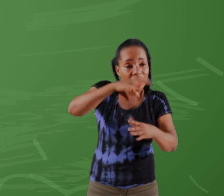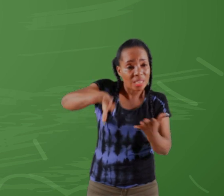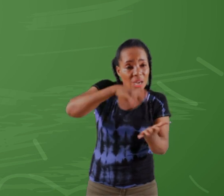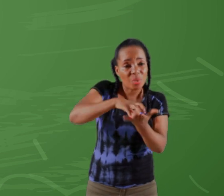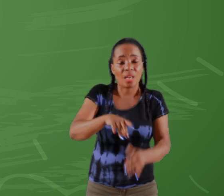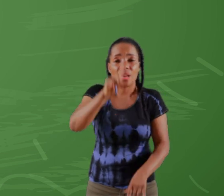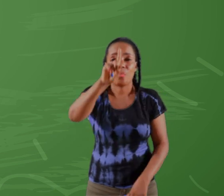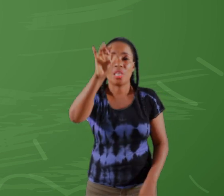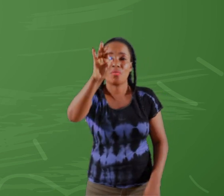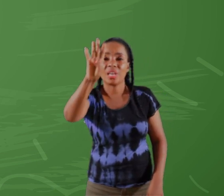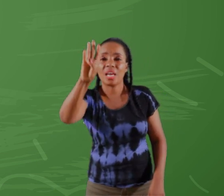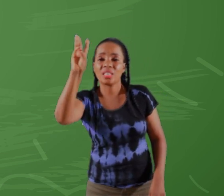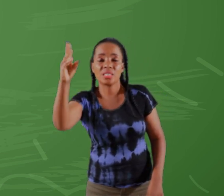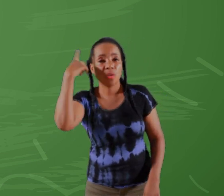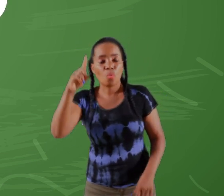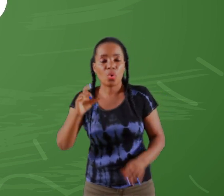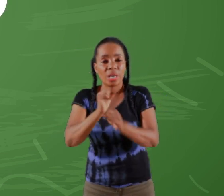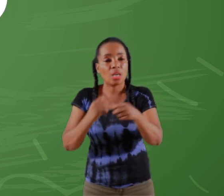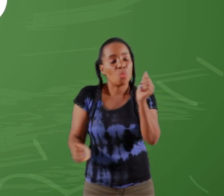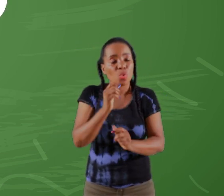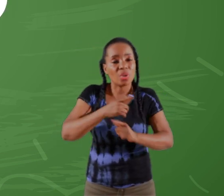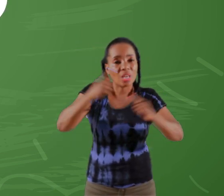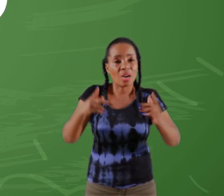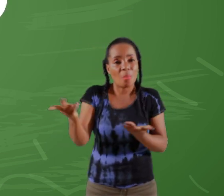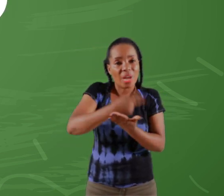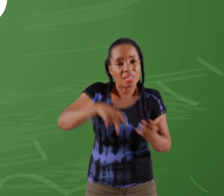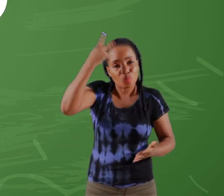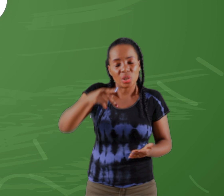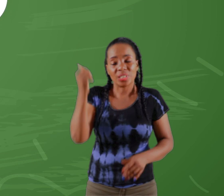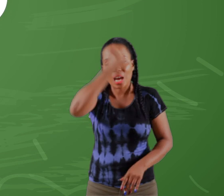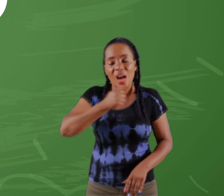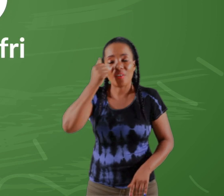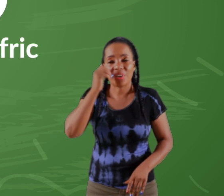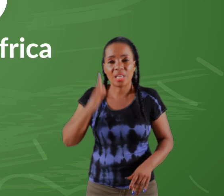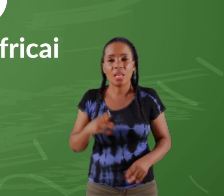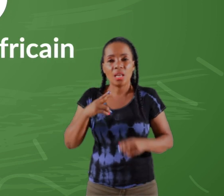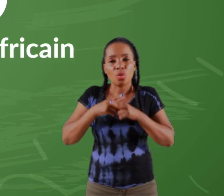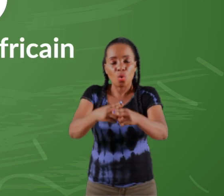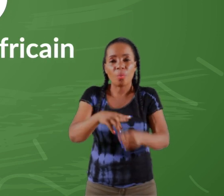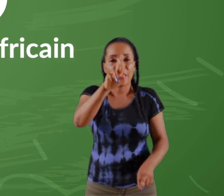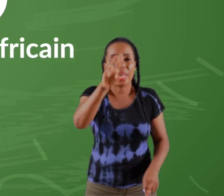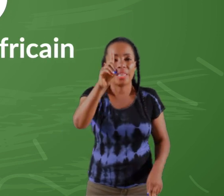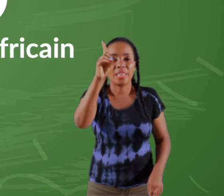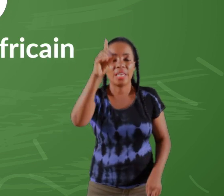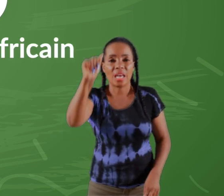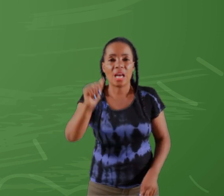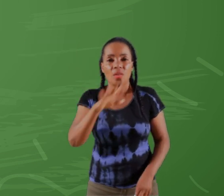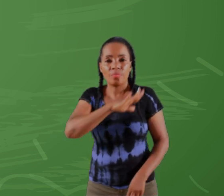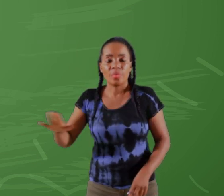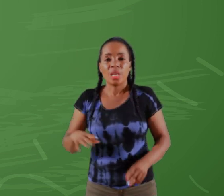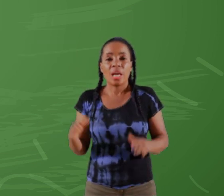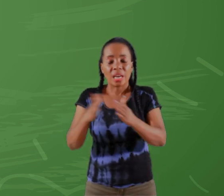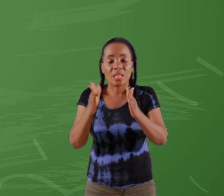grand parti africain dénommé RDA, c'est-à-dire Rassemblement démocratique africain. Ce grand